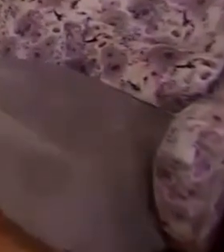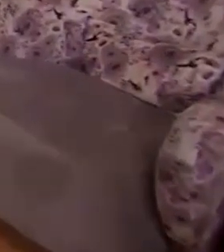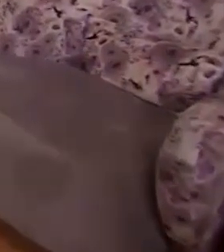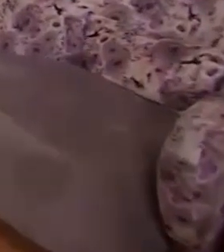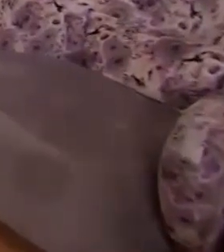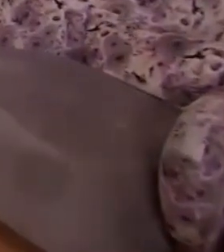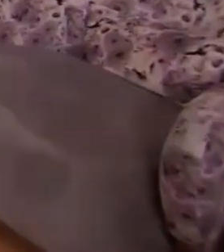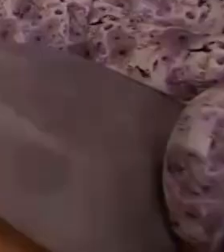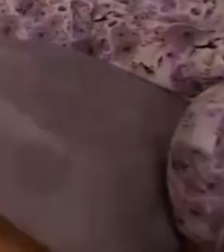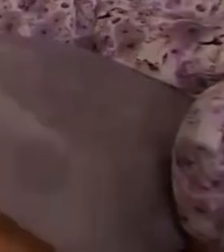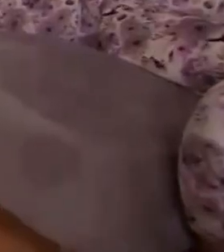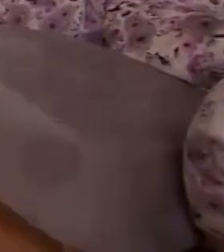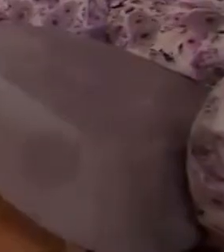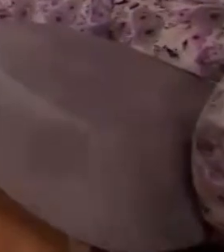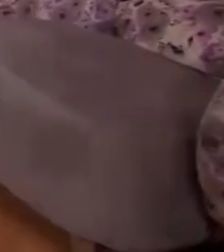duruyor.